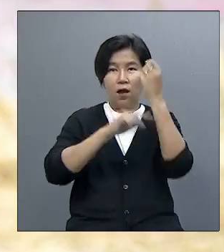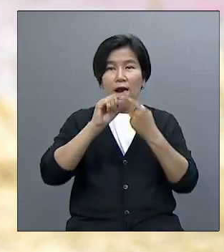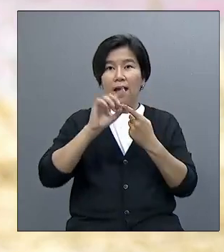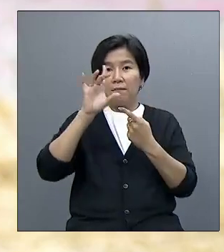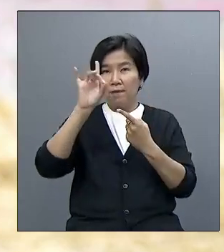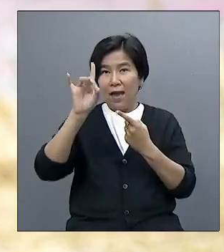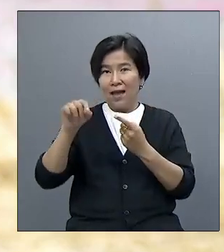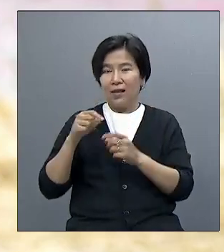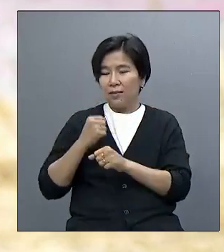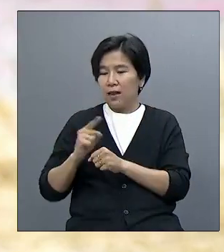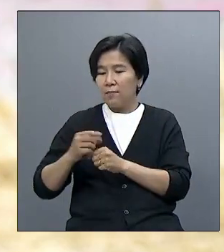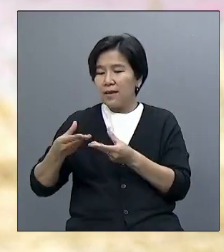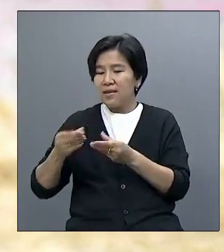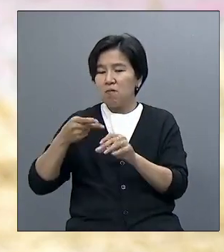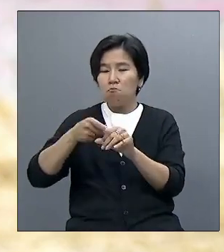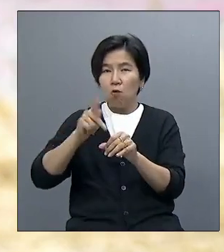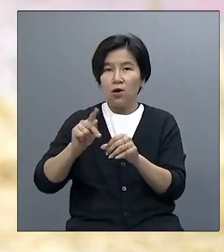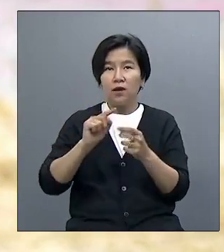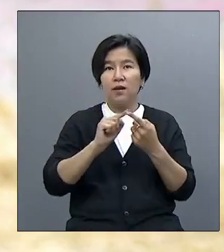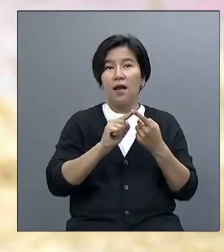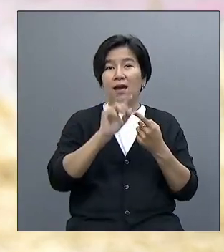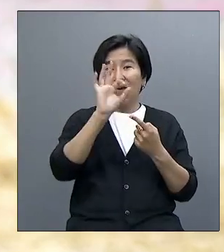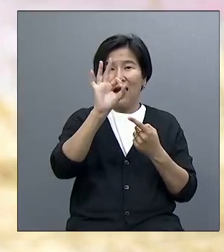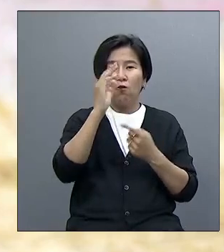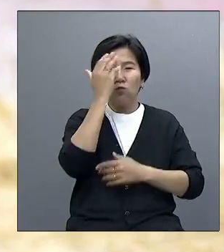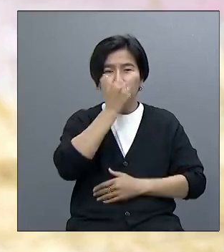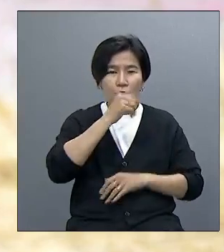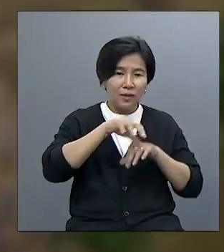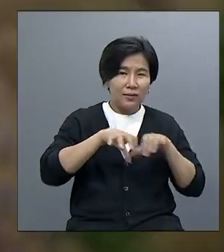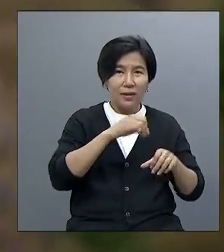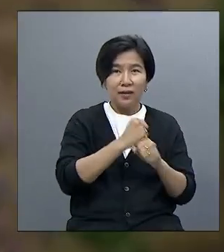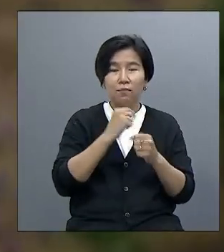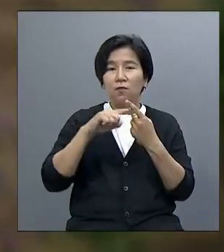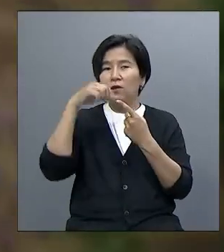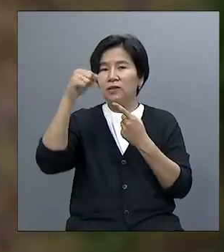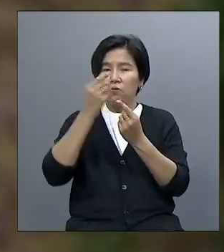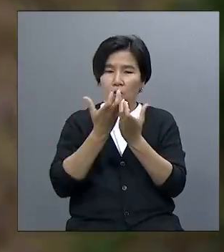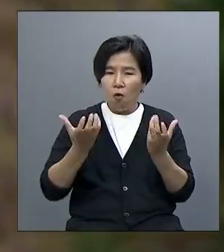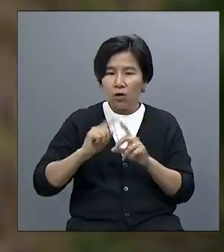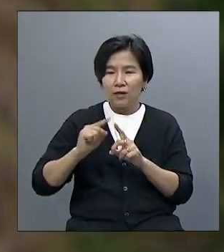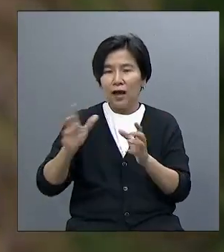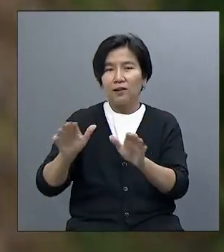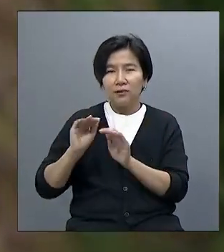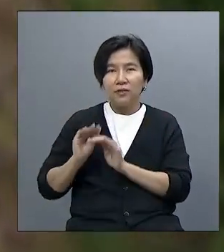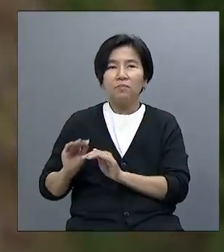ศิลปะความสวยงาม 10. การจัดเก็บวัสดุอุปกรณ์ค่ะ